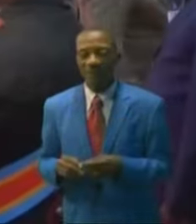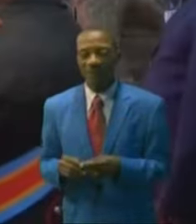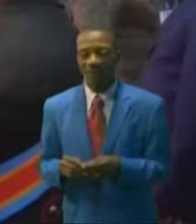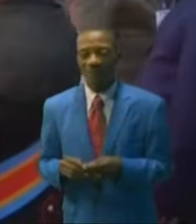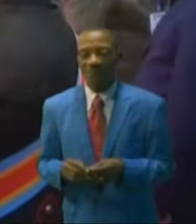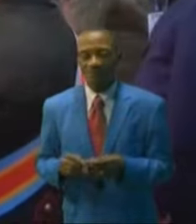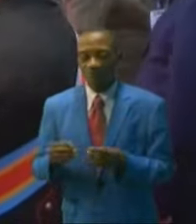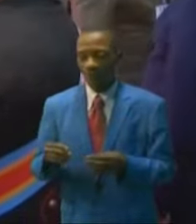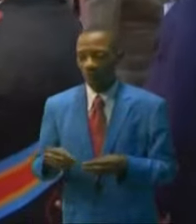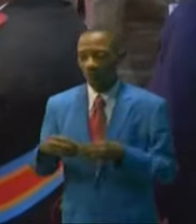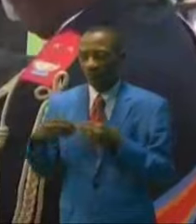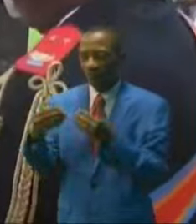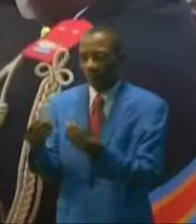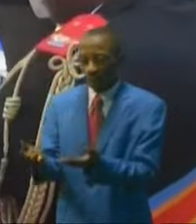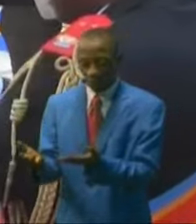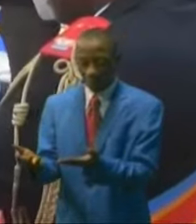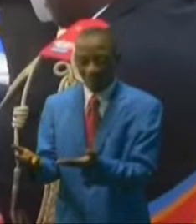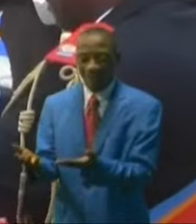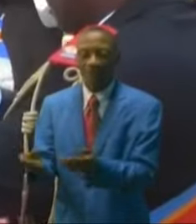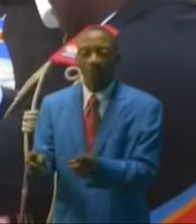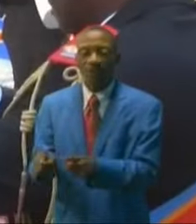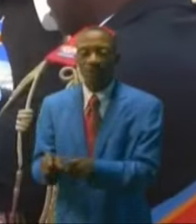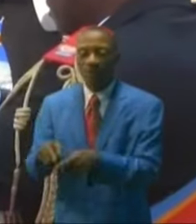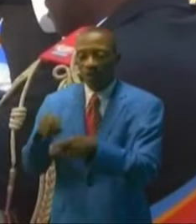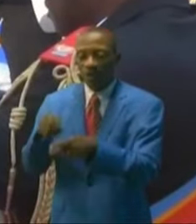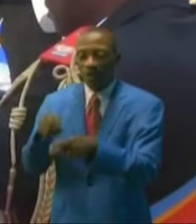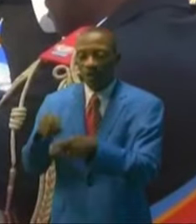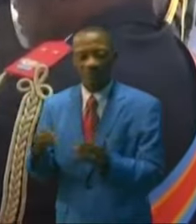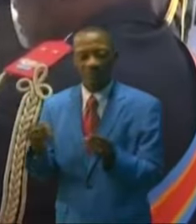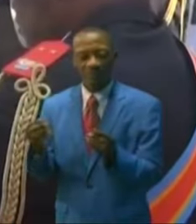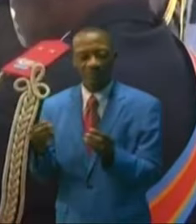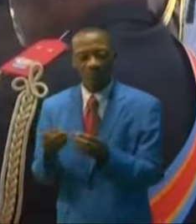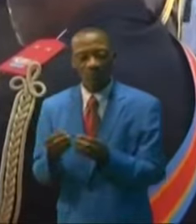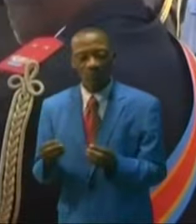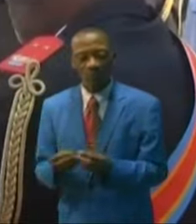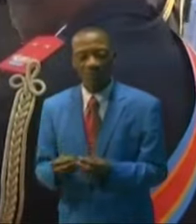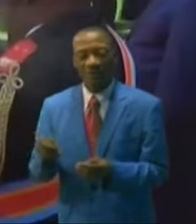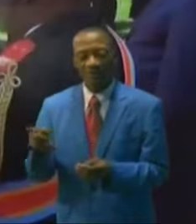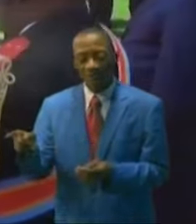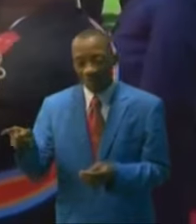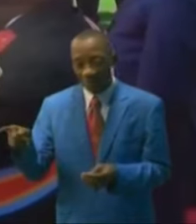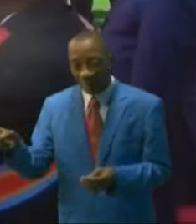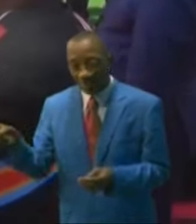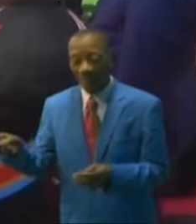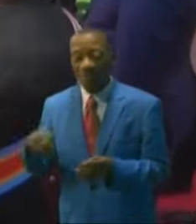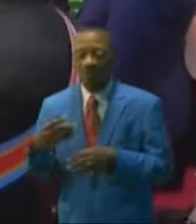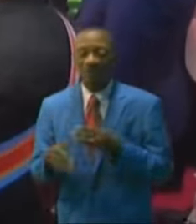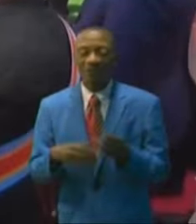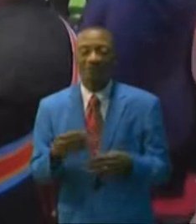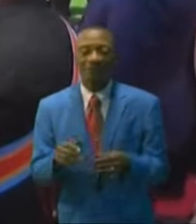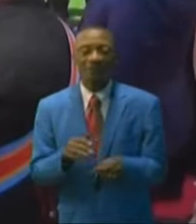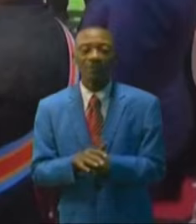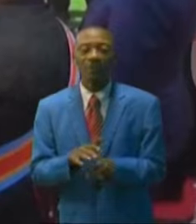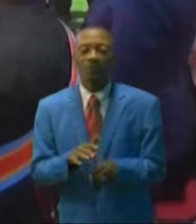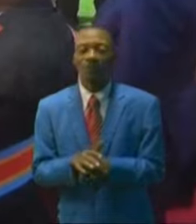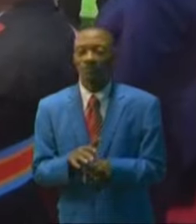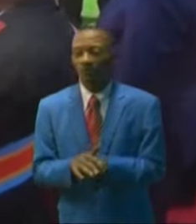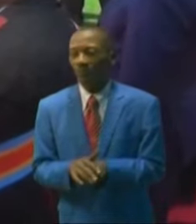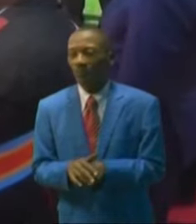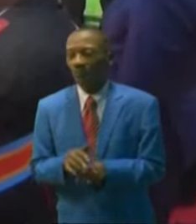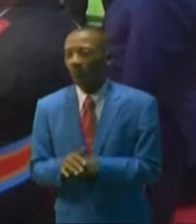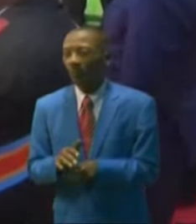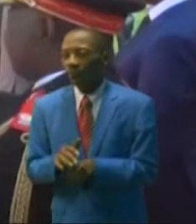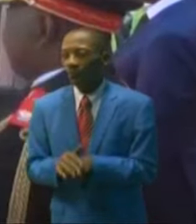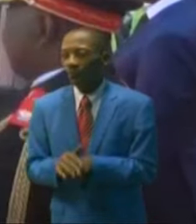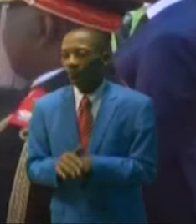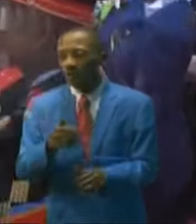les gouverneurs de la dite province à octroyer deux médailles du mérite civique, conjugal, agricole et arts, sciences et